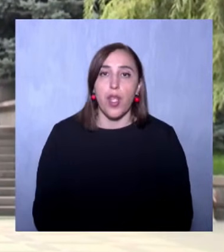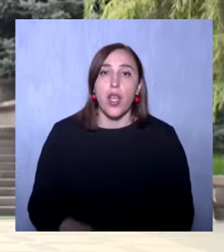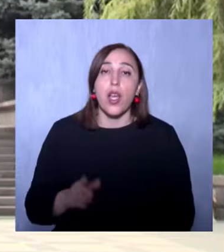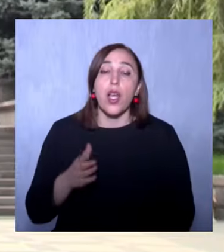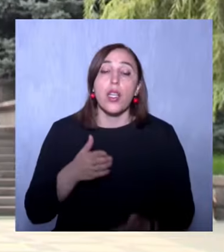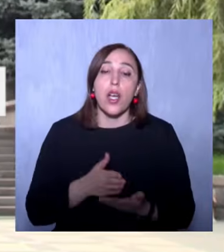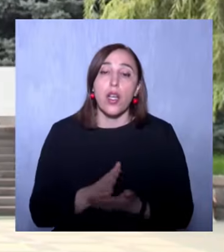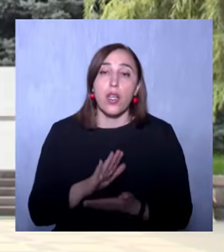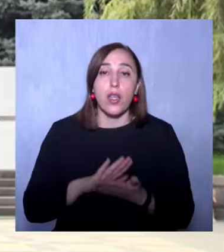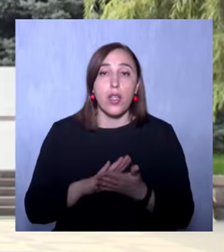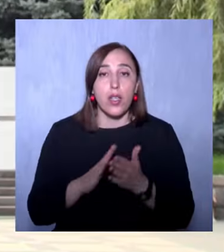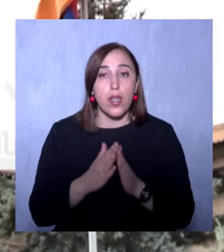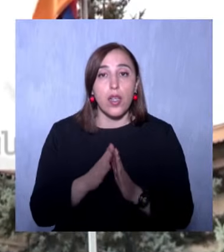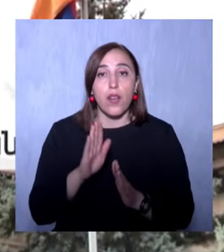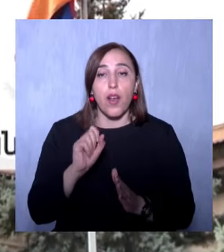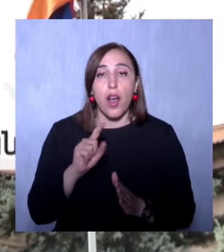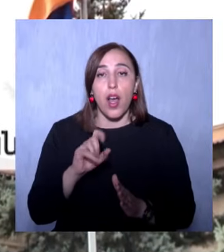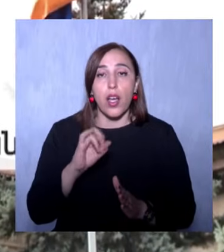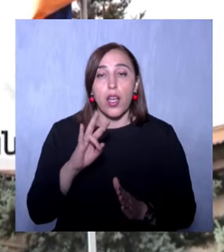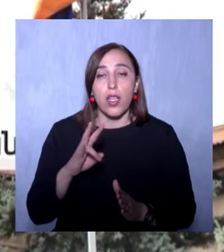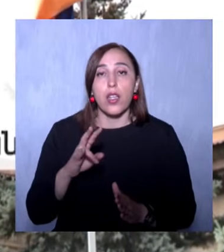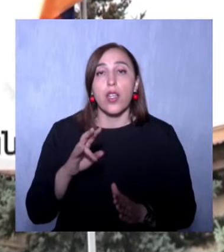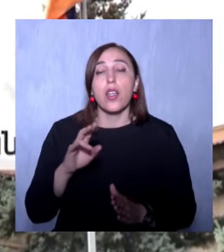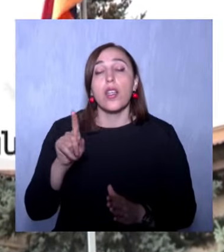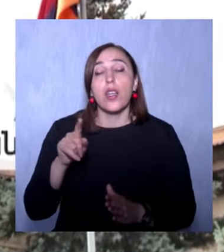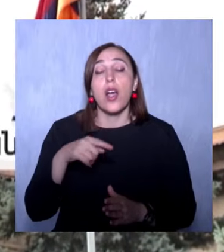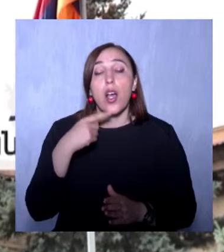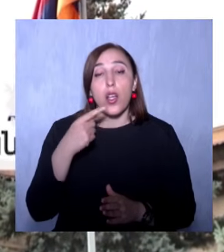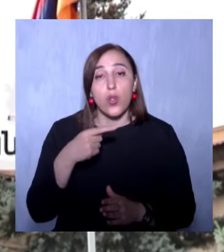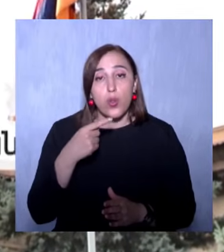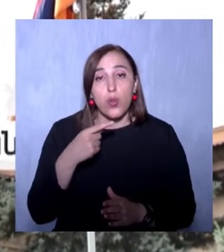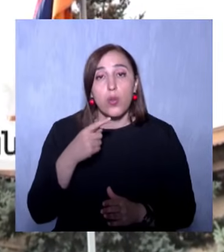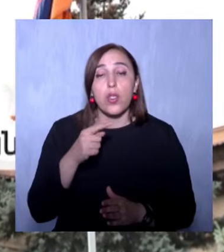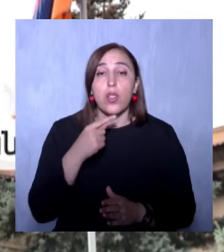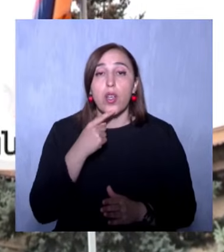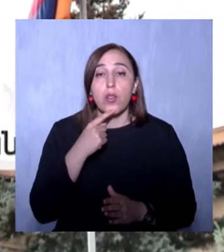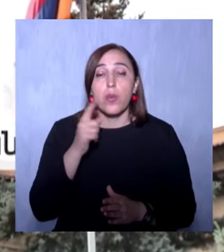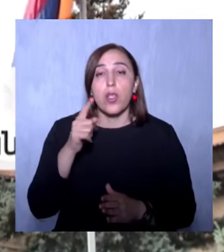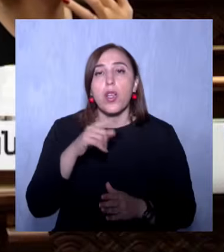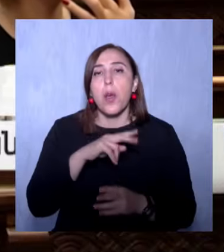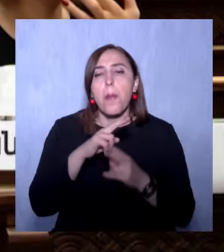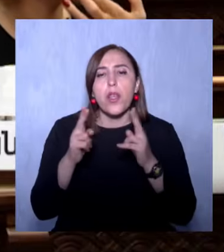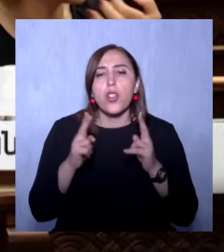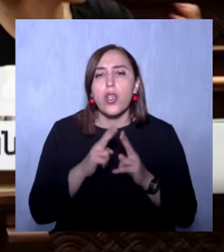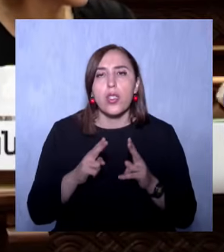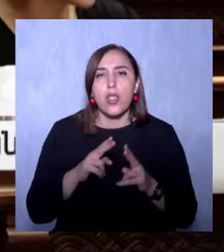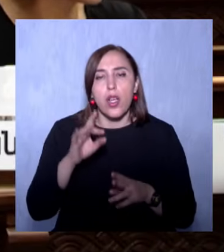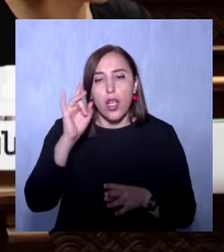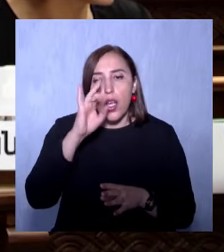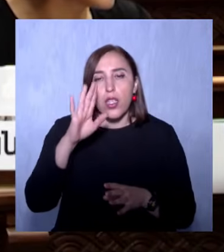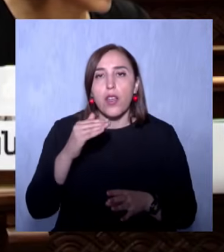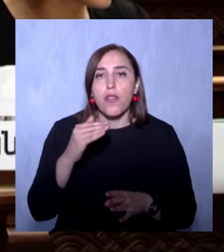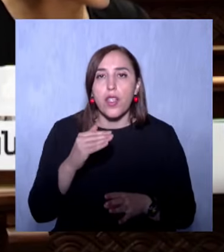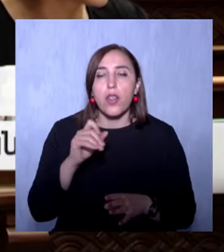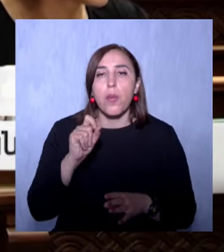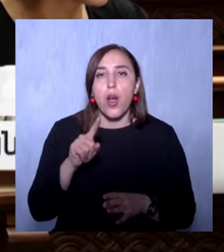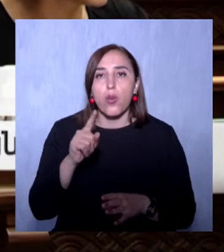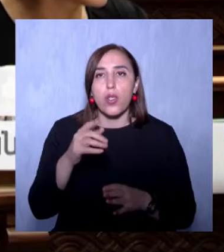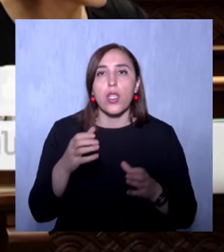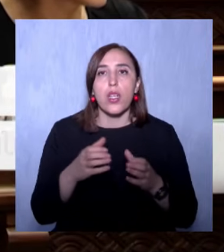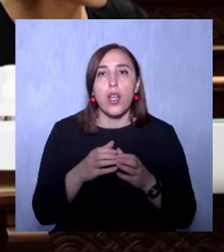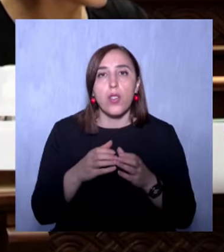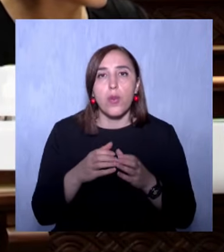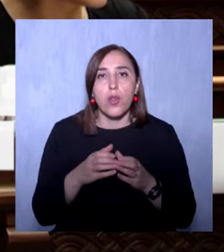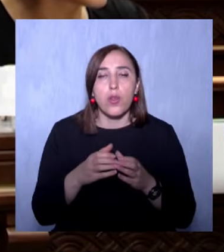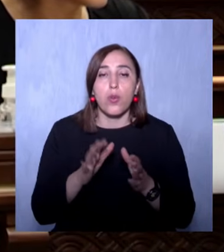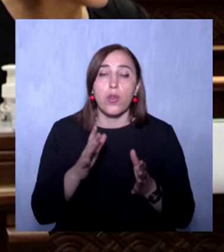Իշխող խմբակցության պատգամավոր Վահագն Հովակիմյանը կասկածում է, որ միջազգային հեղինակավոր իրավապաշտպան Freedom House կազմակերպությունը ճիշտ է